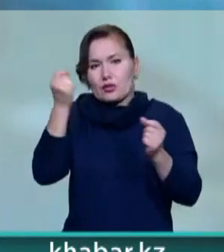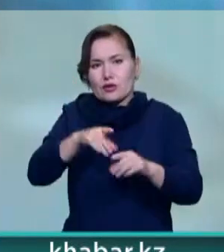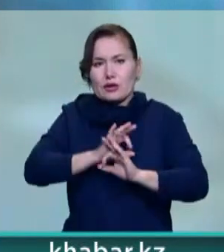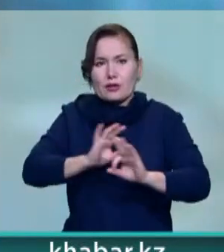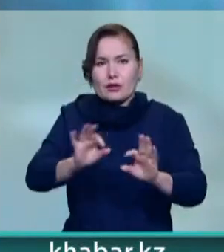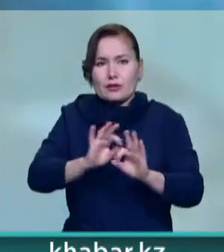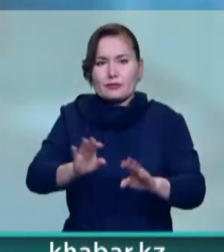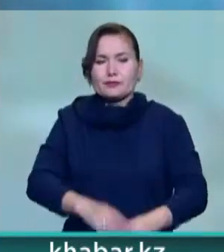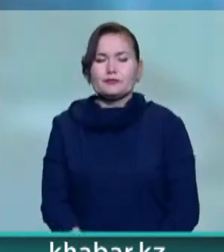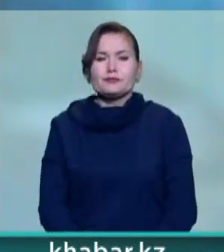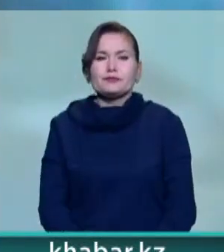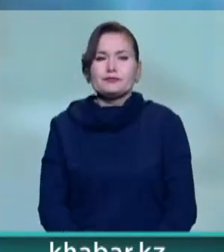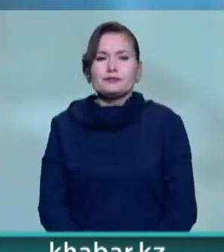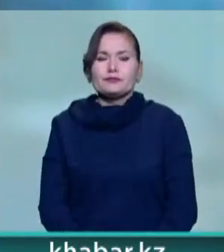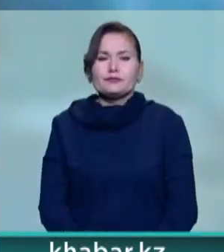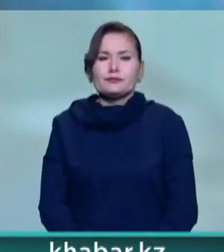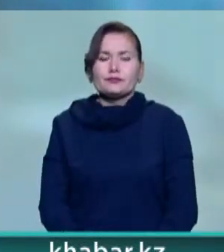Берікұлының материалына зер